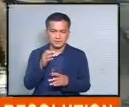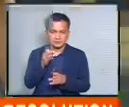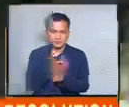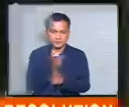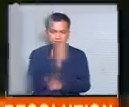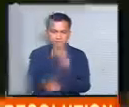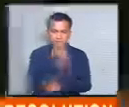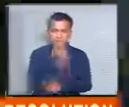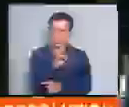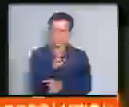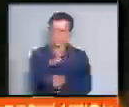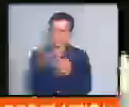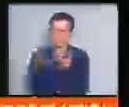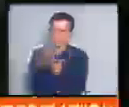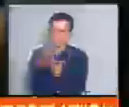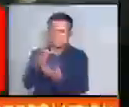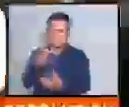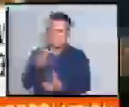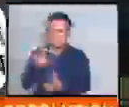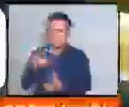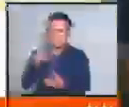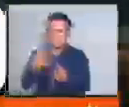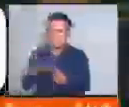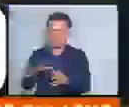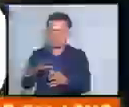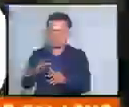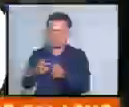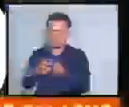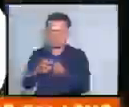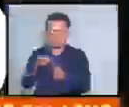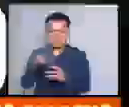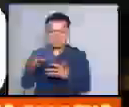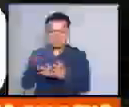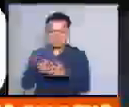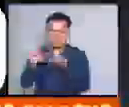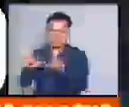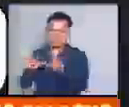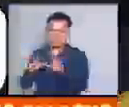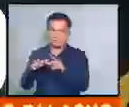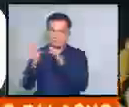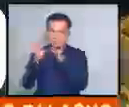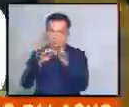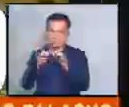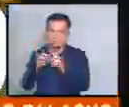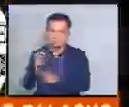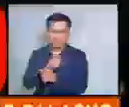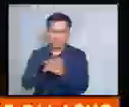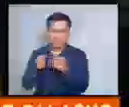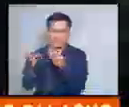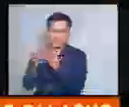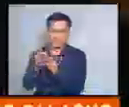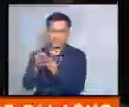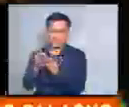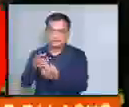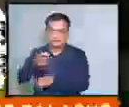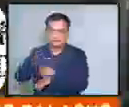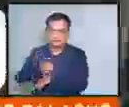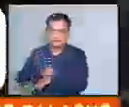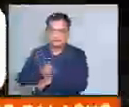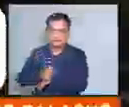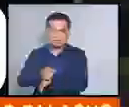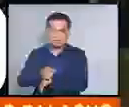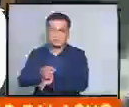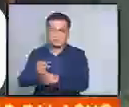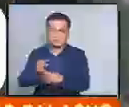February 2017, ang ikulong si de Lima matapos makasuhan kaugnay ng drug trade sa Bilibid. Dinidinig pa rin ang